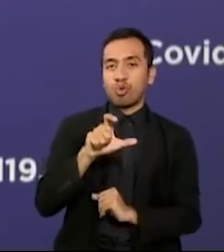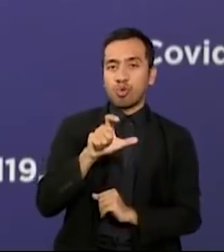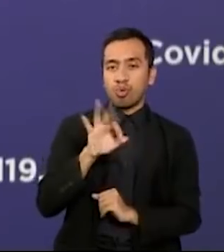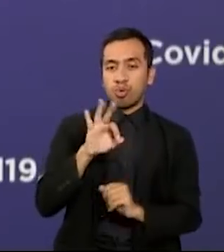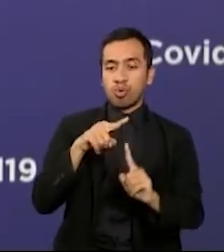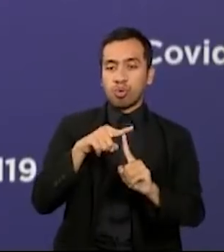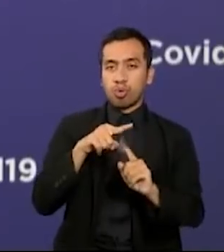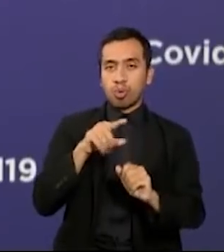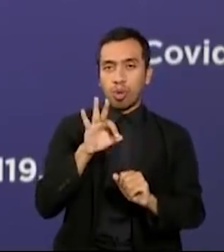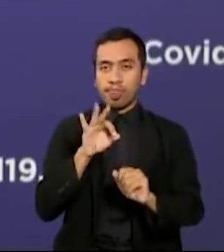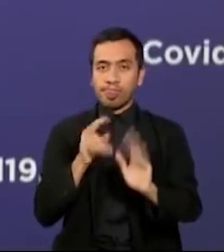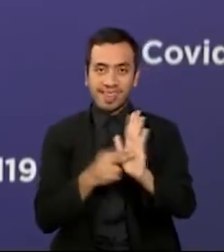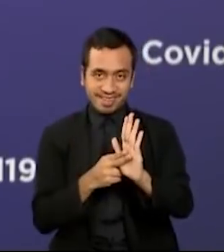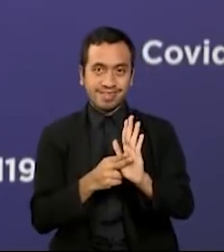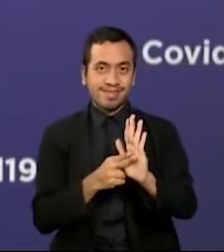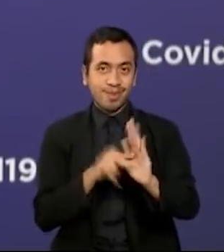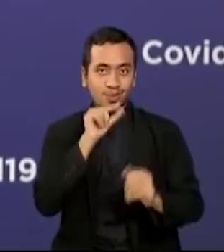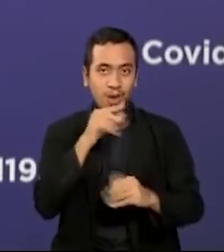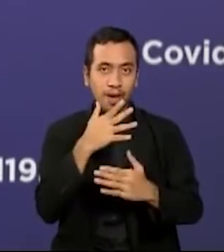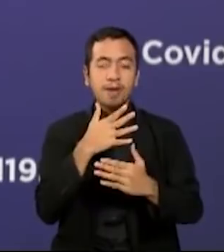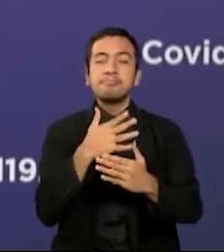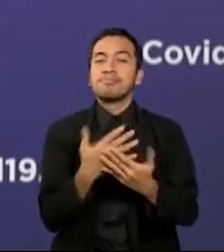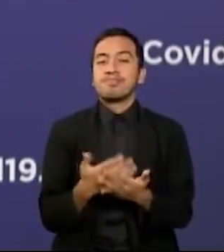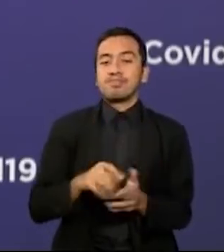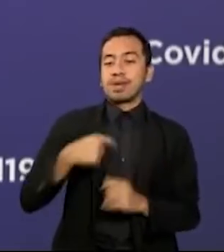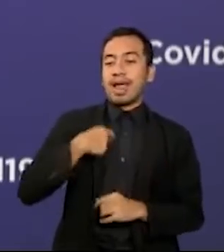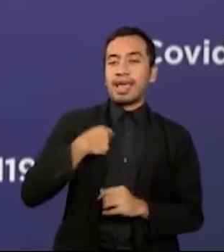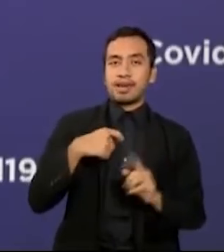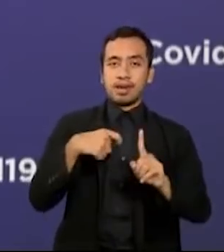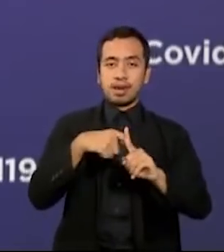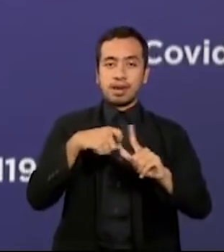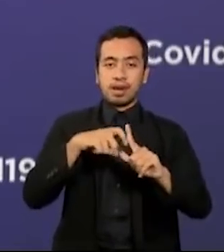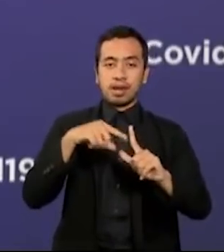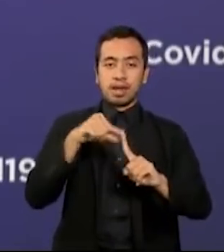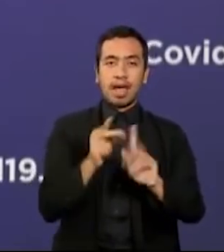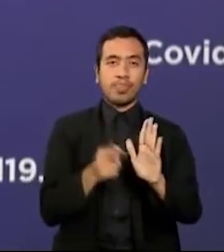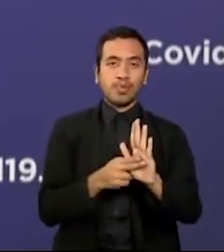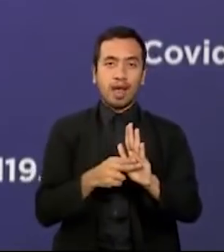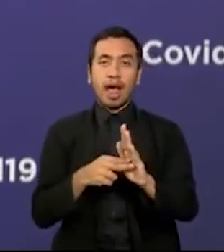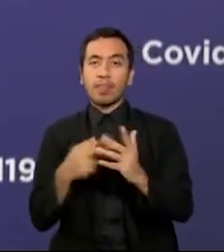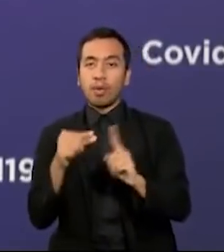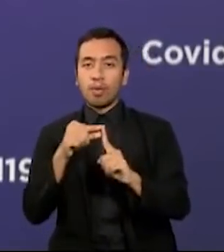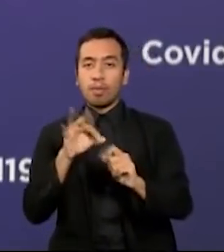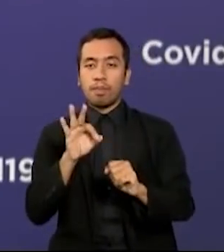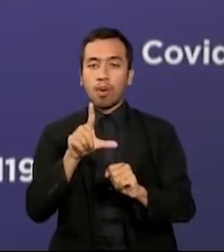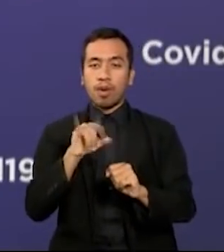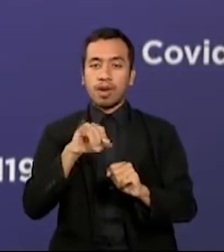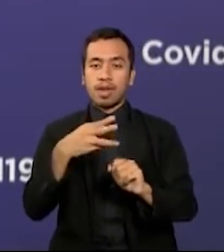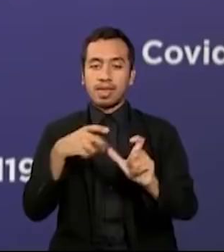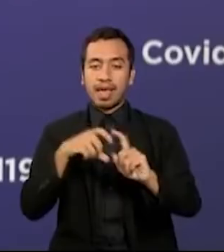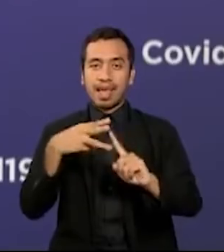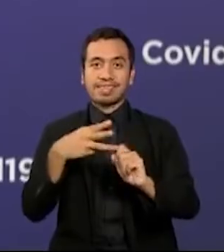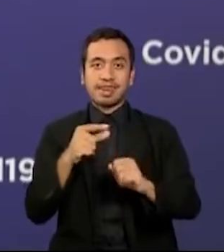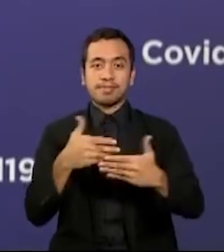agar filtrasi lebih optimal, bisa dari katun atau polyester. Kemudian lapisan ketiga atau yang